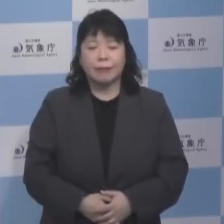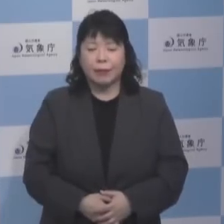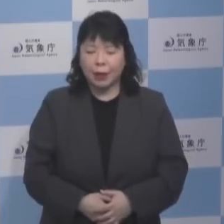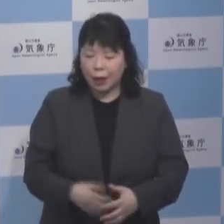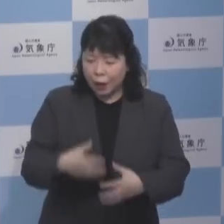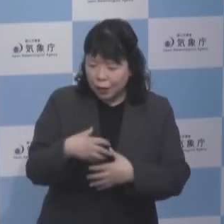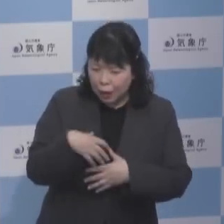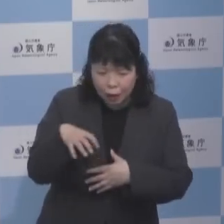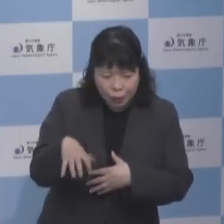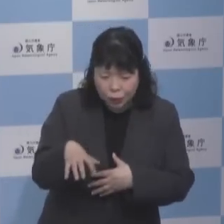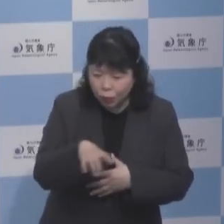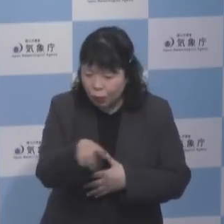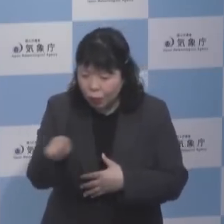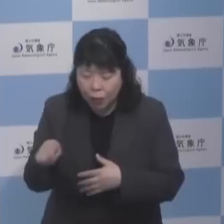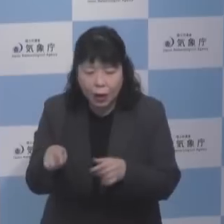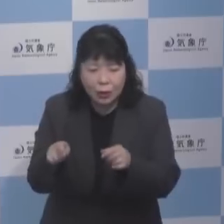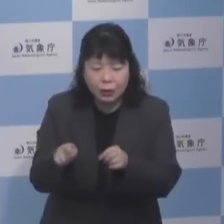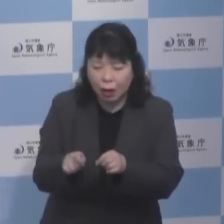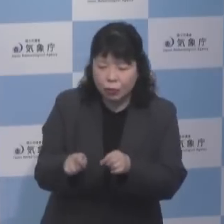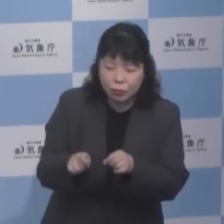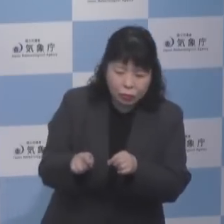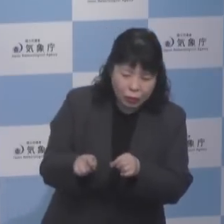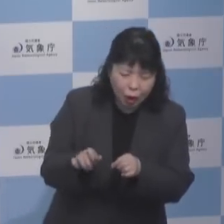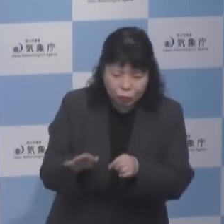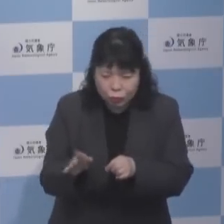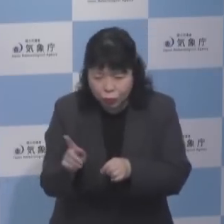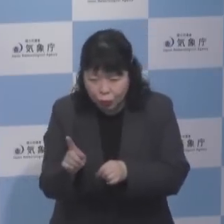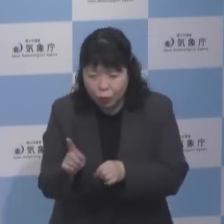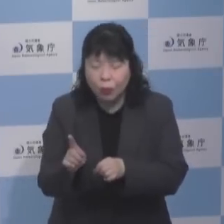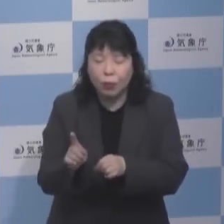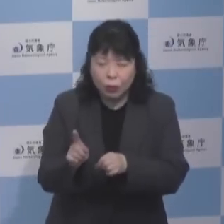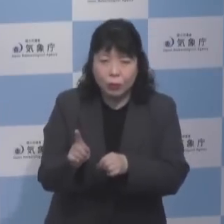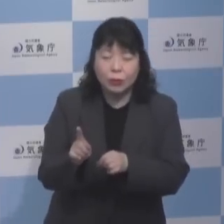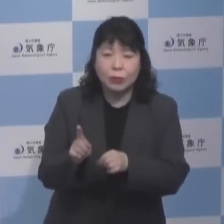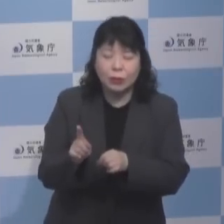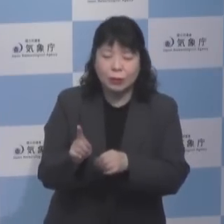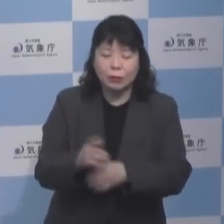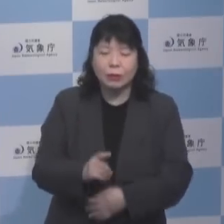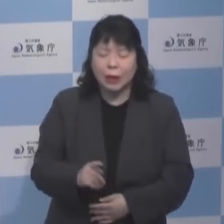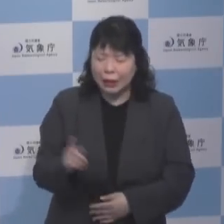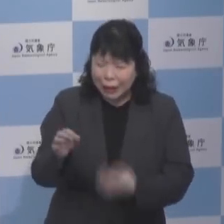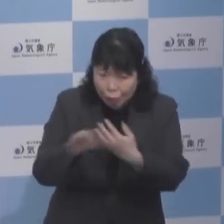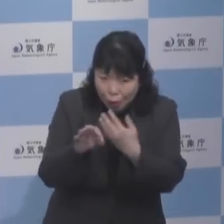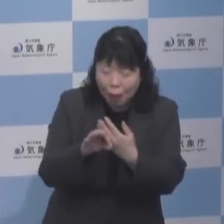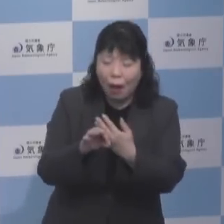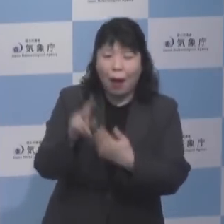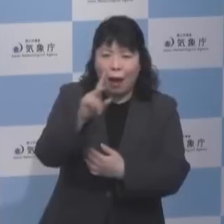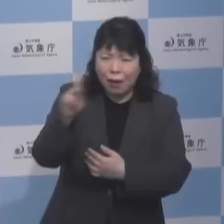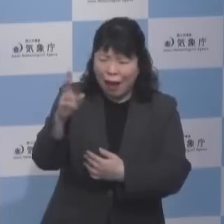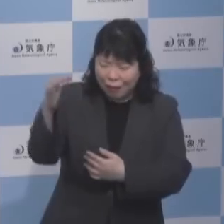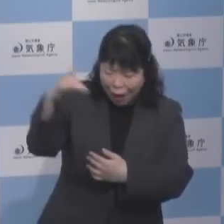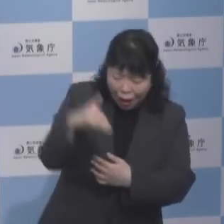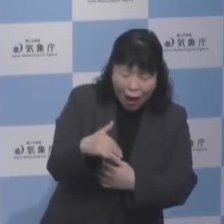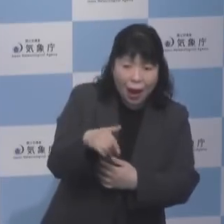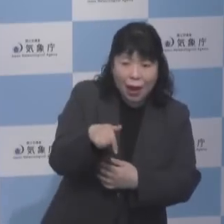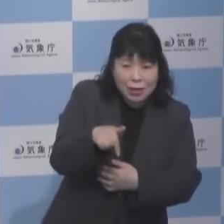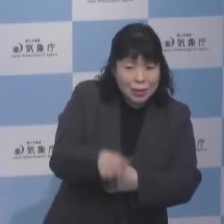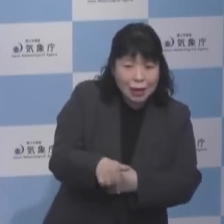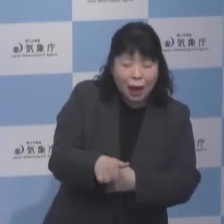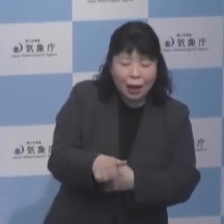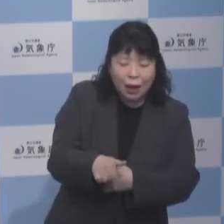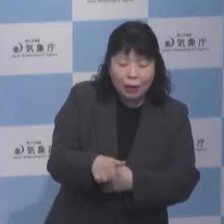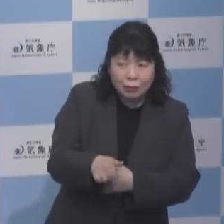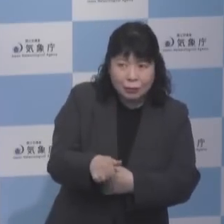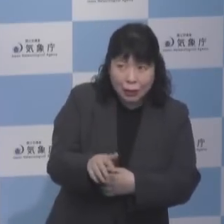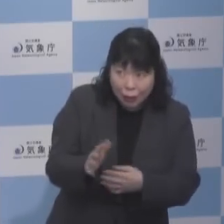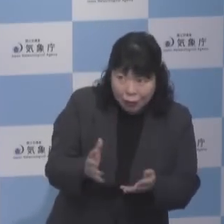か、赴くようなところが何かそういった危険な崖の近くだとかそういうところではないかなど